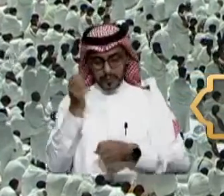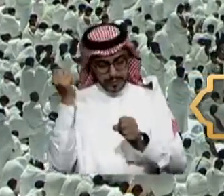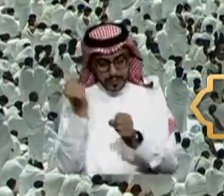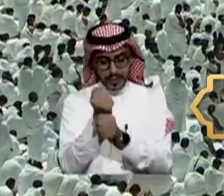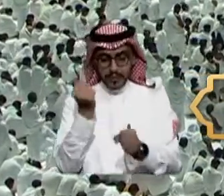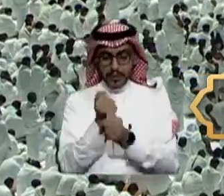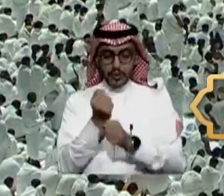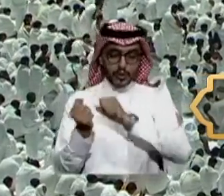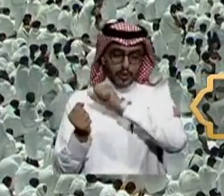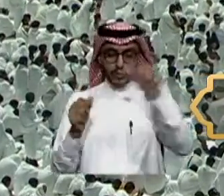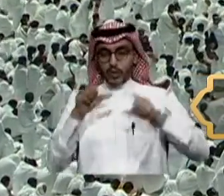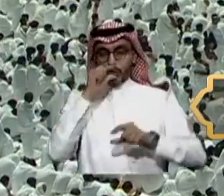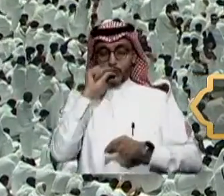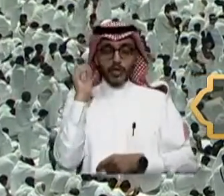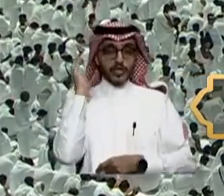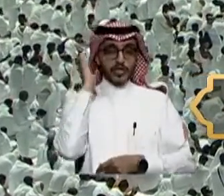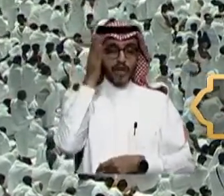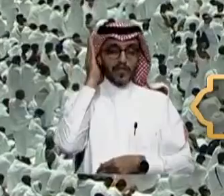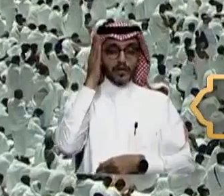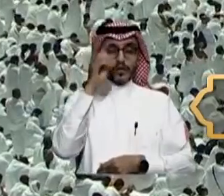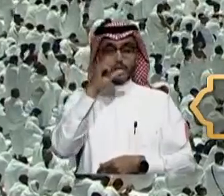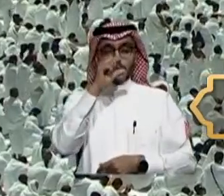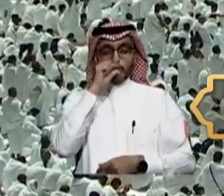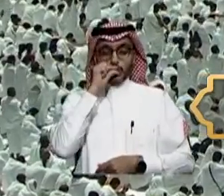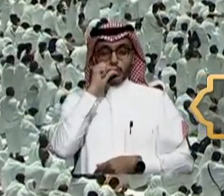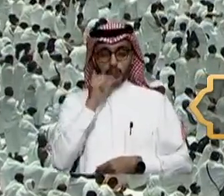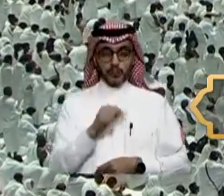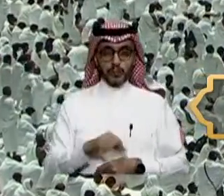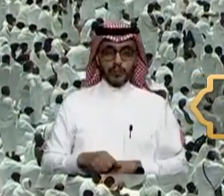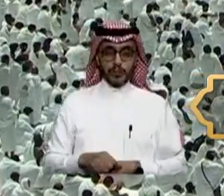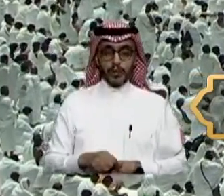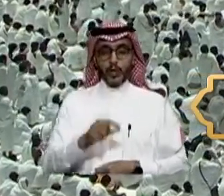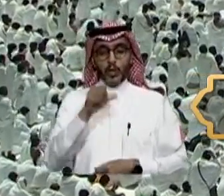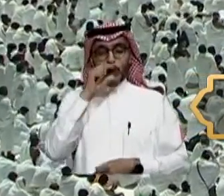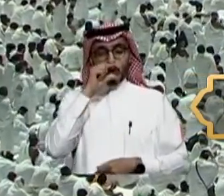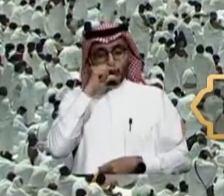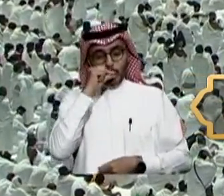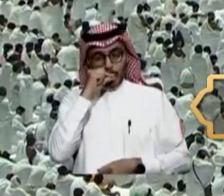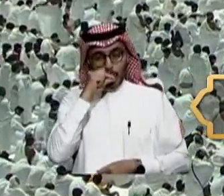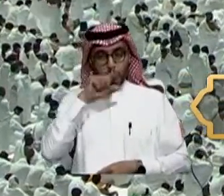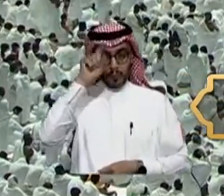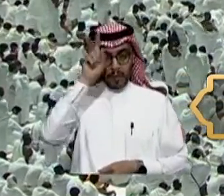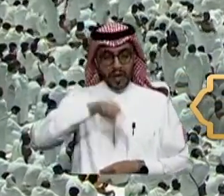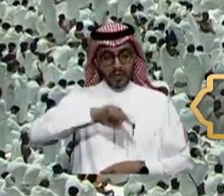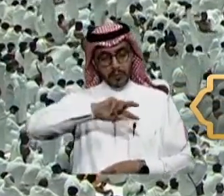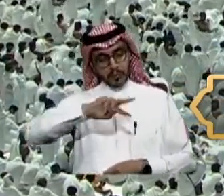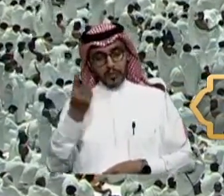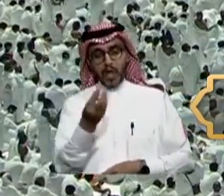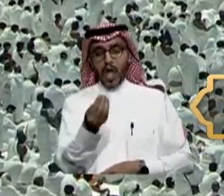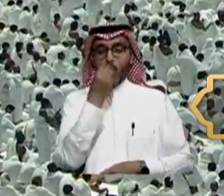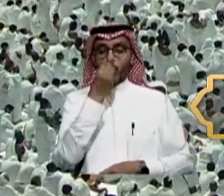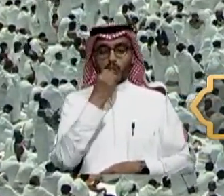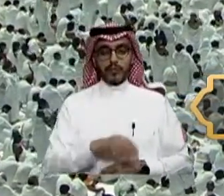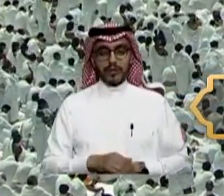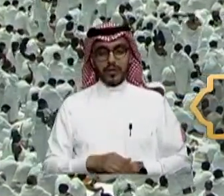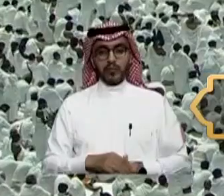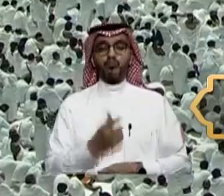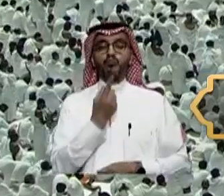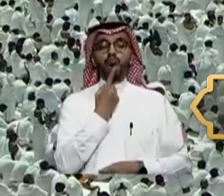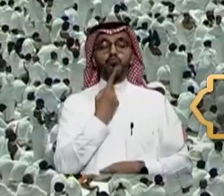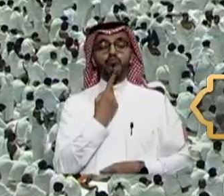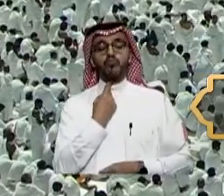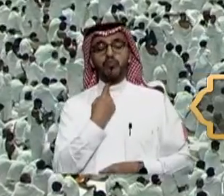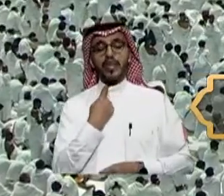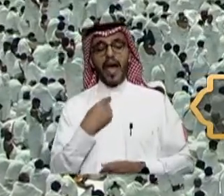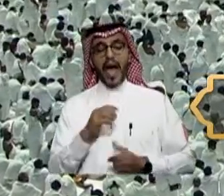عليه وسلم اذا سافر في رمضان ان يصوم تاره ويفطر تاره ويخير